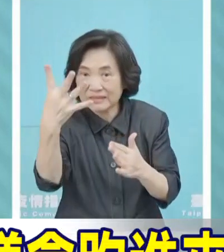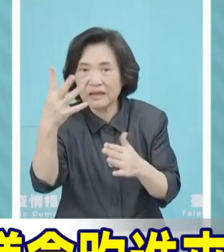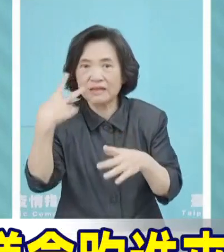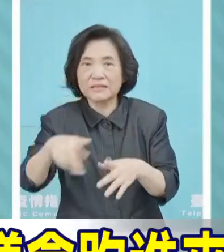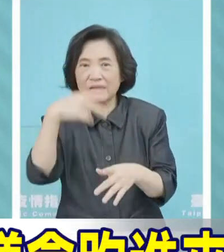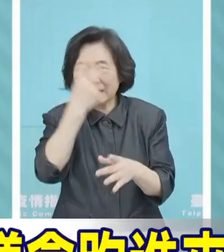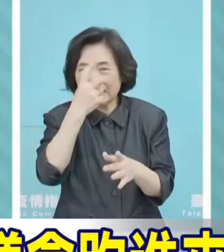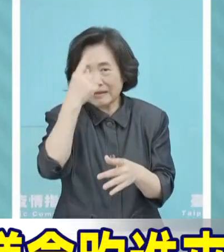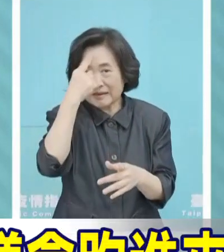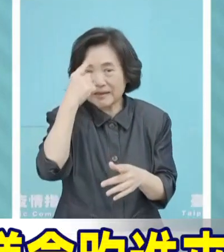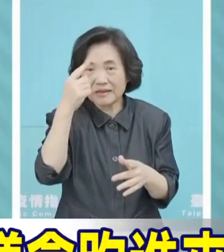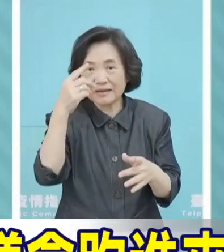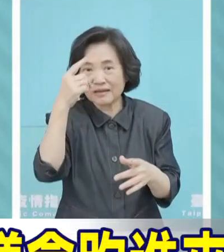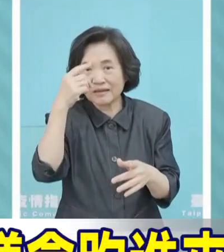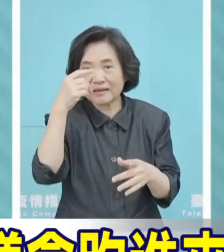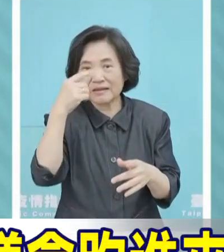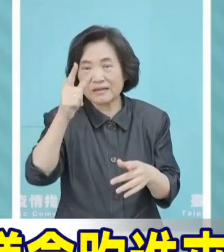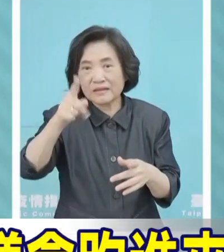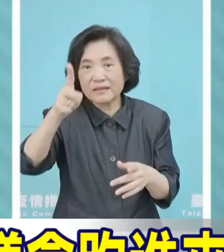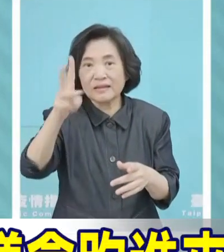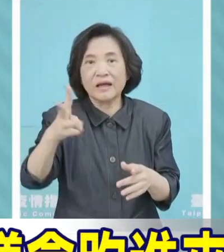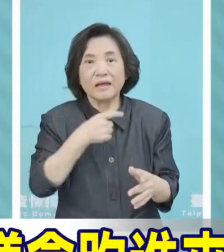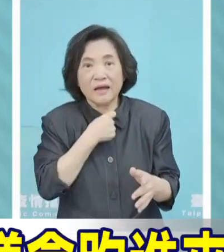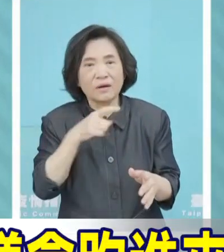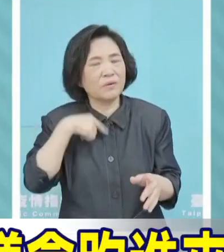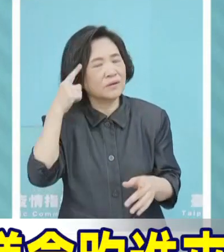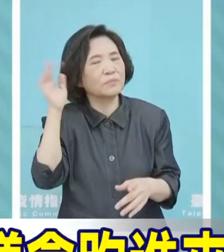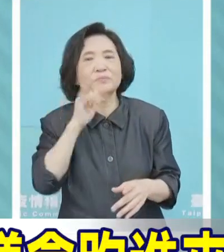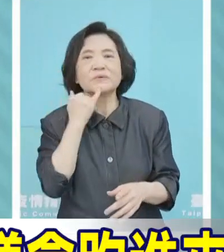能的。那所以如果一个社会，你知